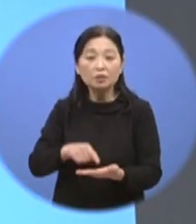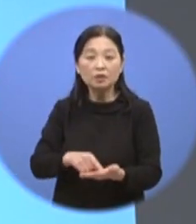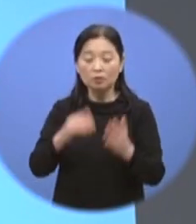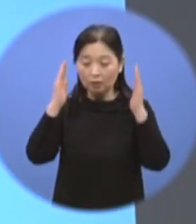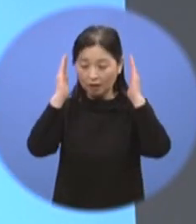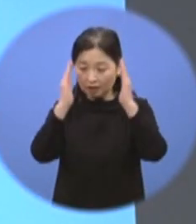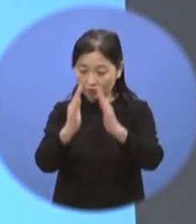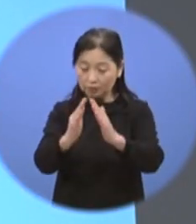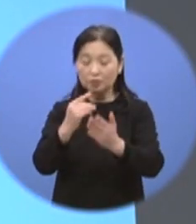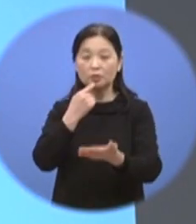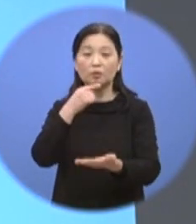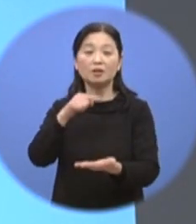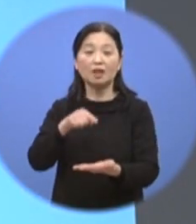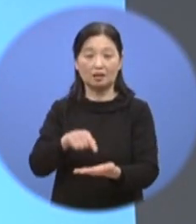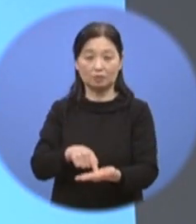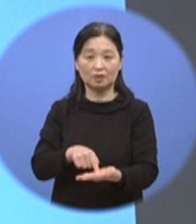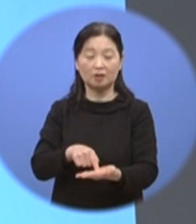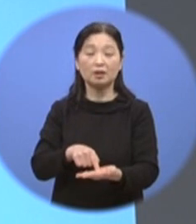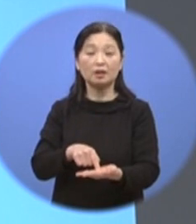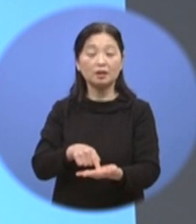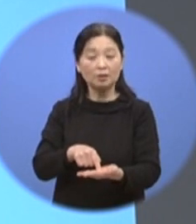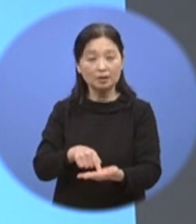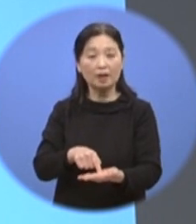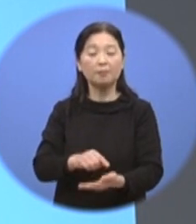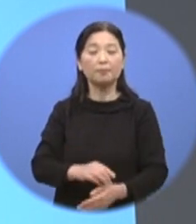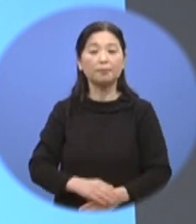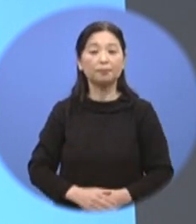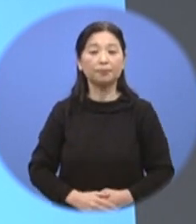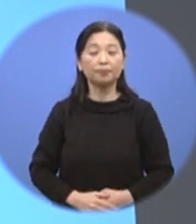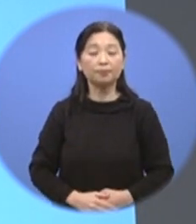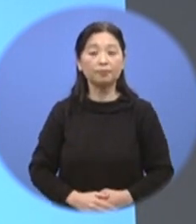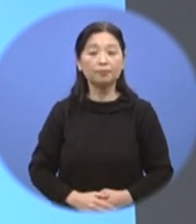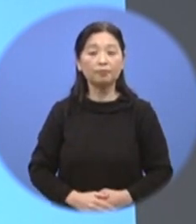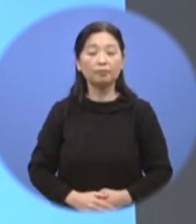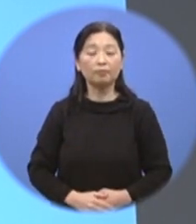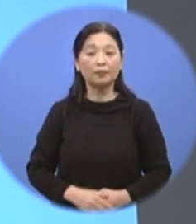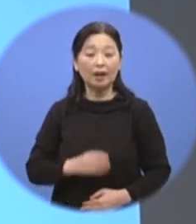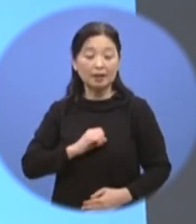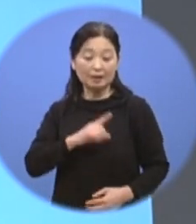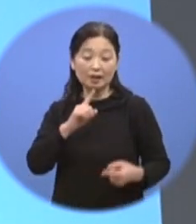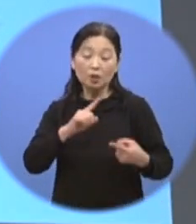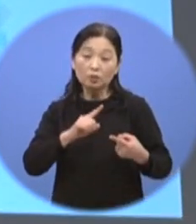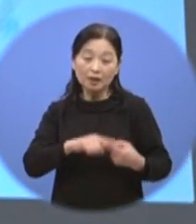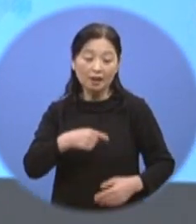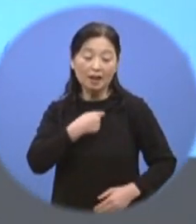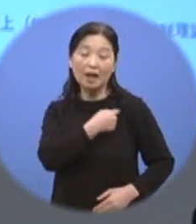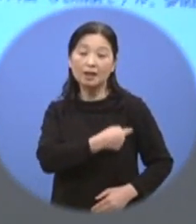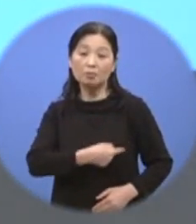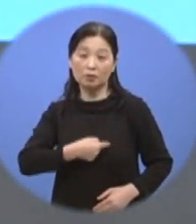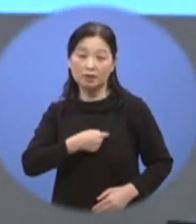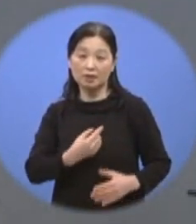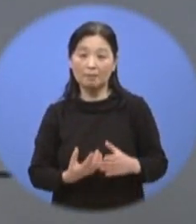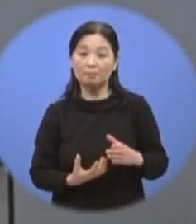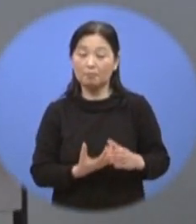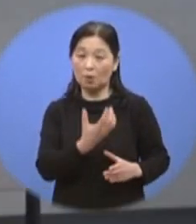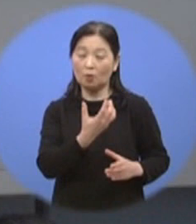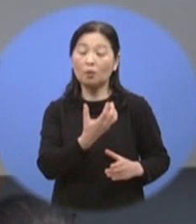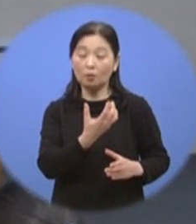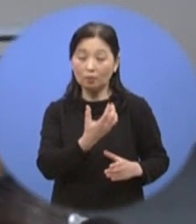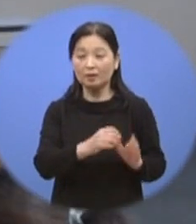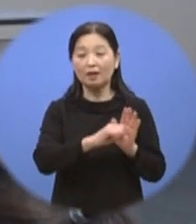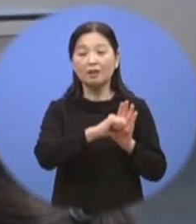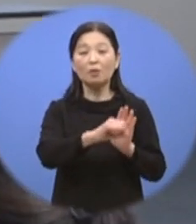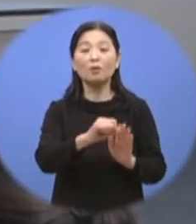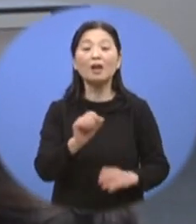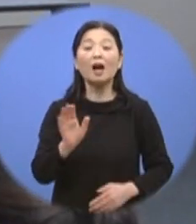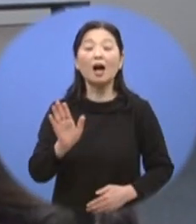は先ほどのお話にも含めてたんですけど、そのポジティブな感情が生まれることによる効果ってやっぱりあるん